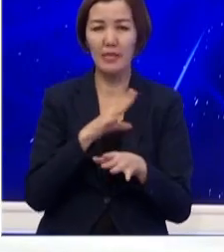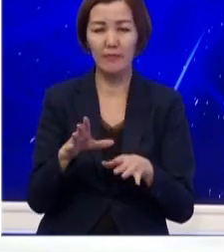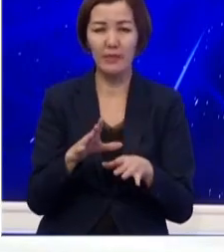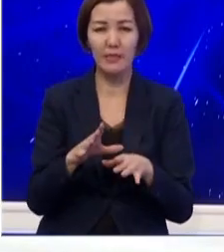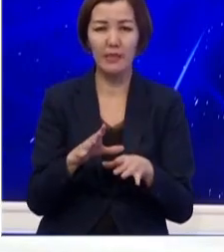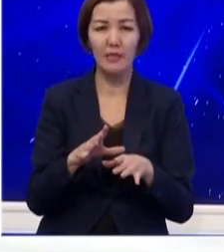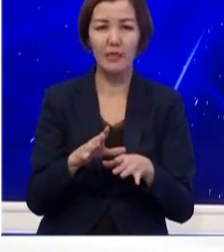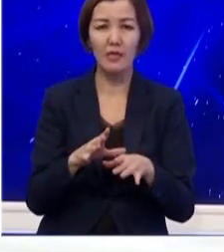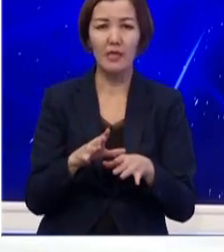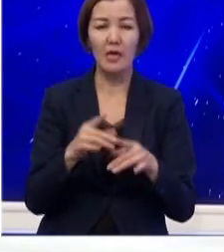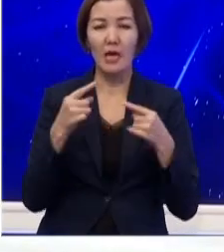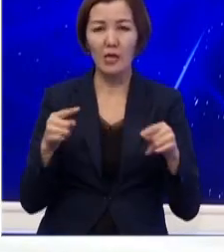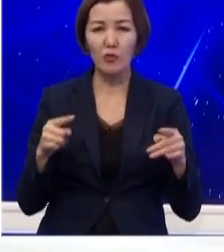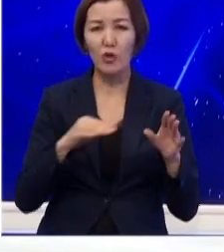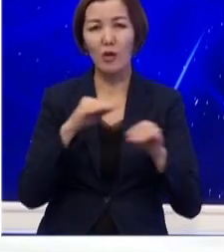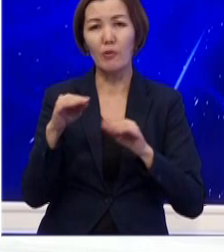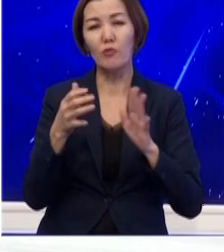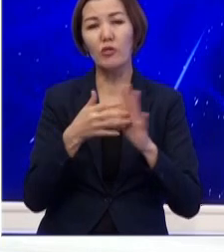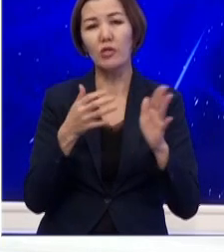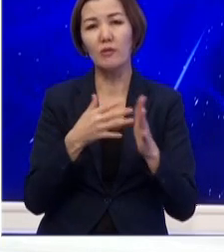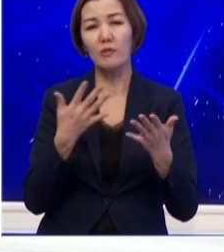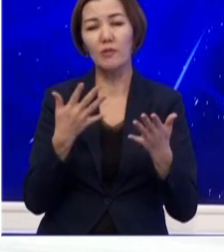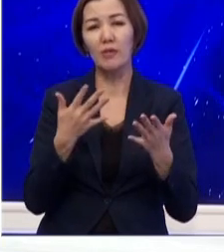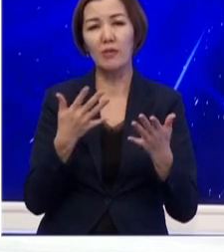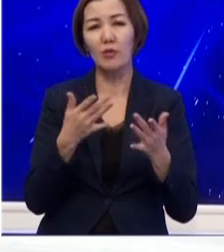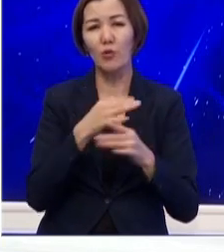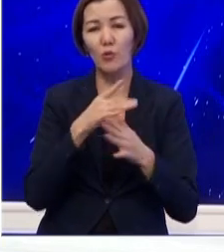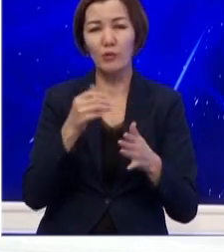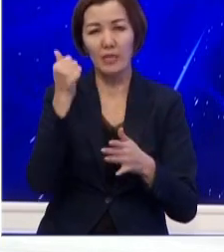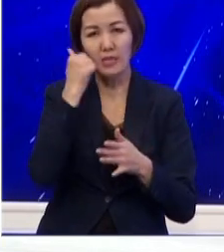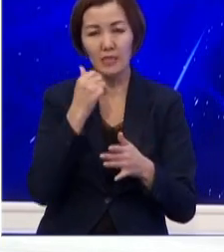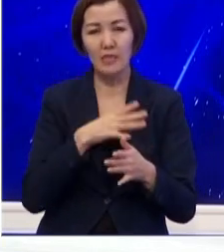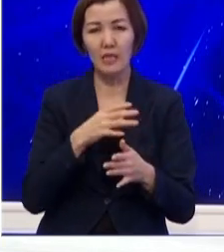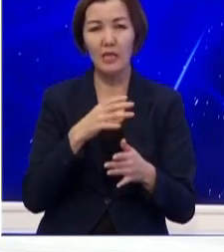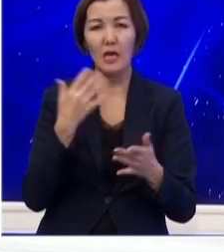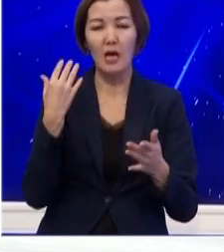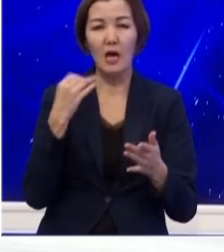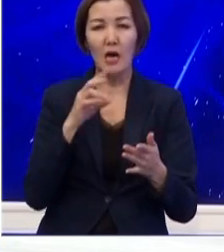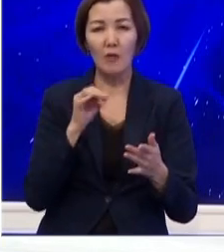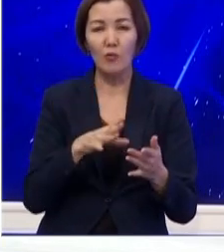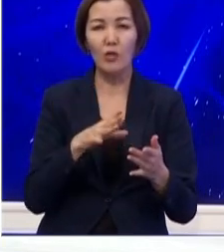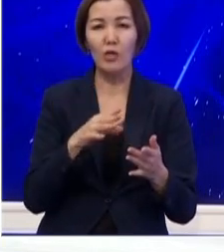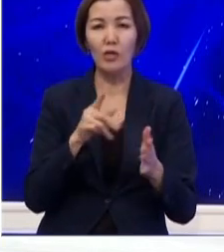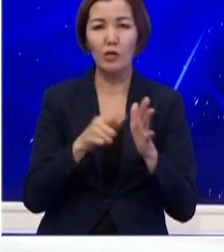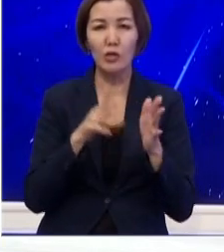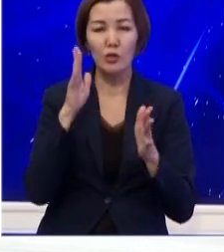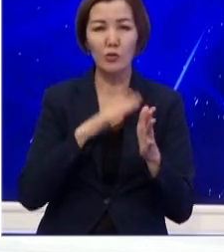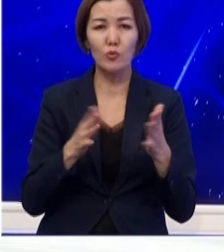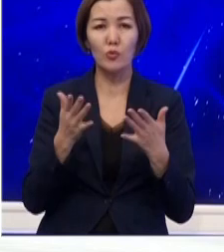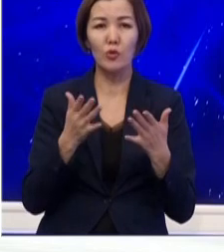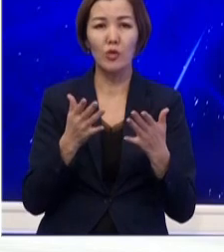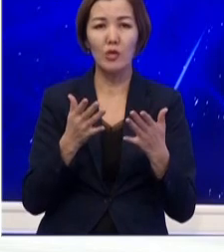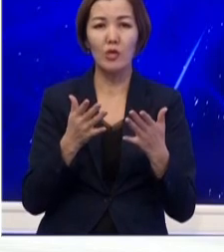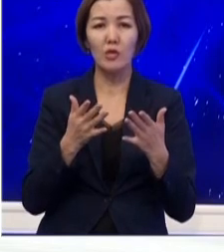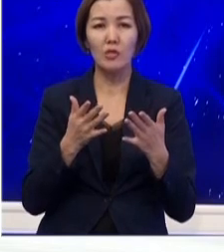терапия аппараттарының паркі 50%-ға ескірген. Ақмола, Ұлытау, Жетісу, Қызылорда облыстарында осындай аппараттар тіпті